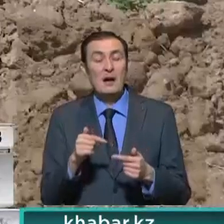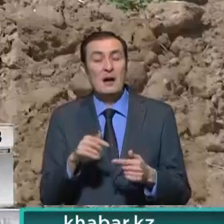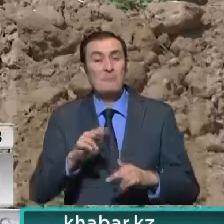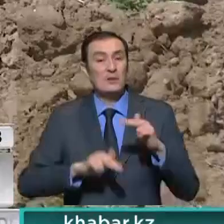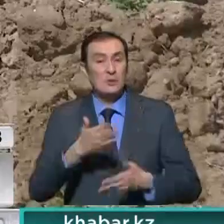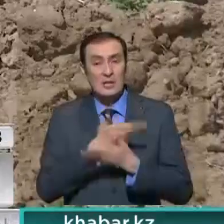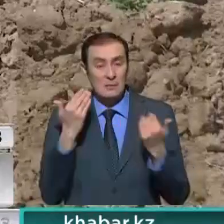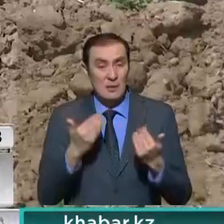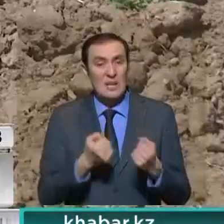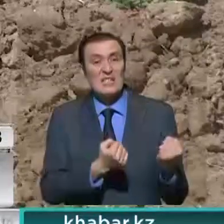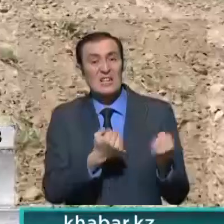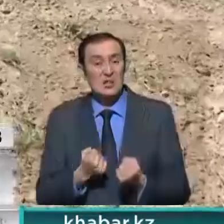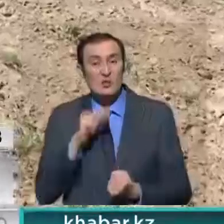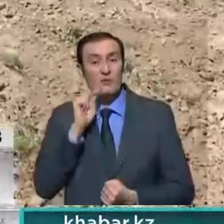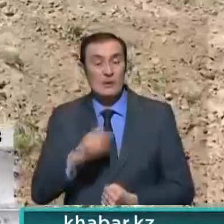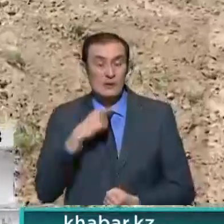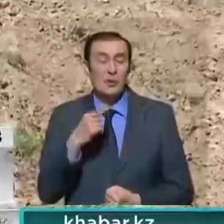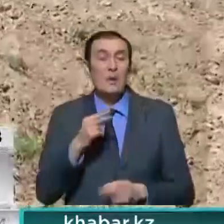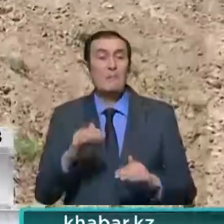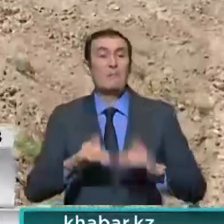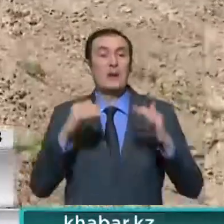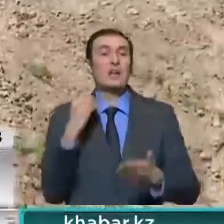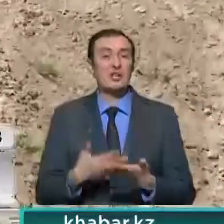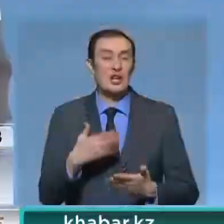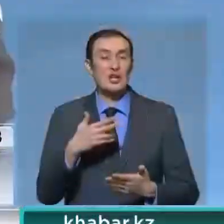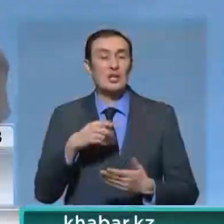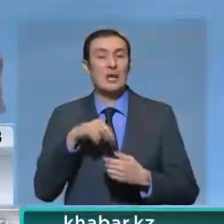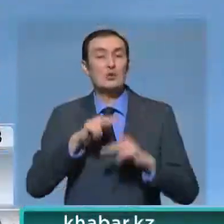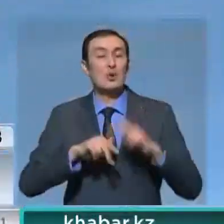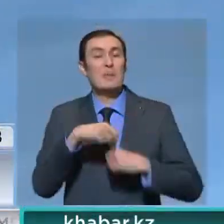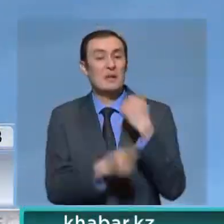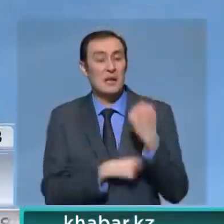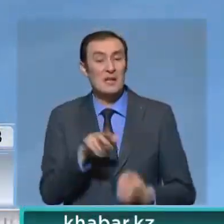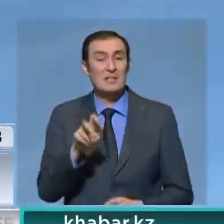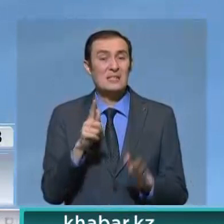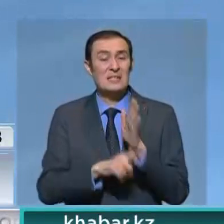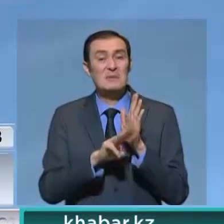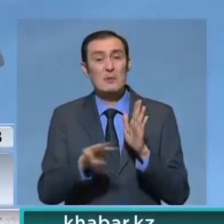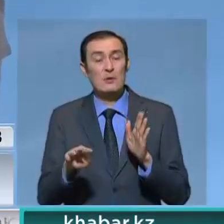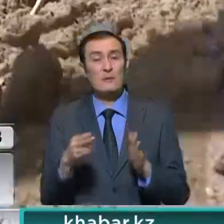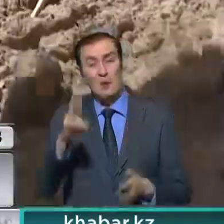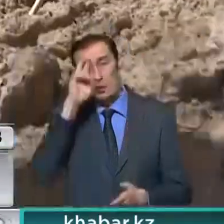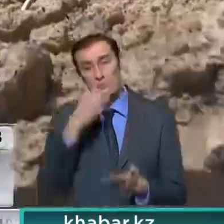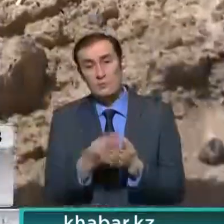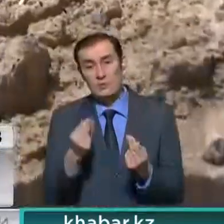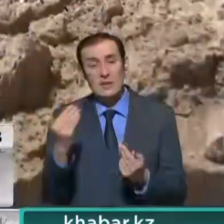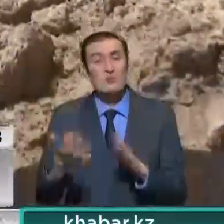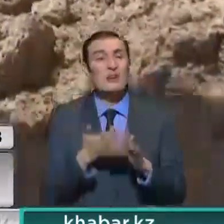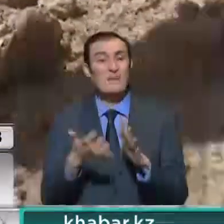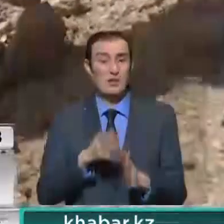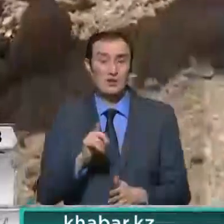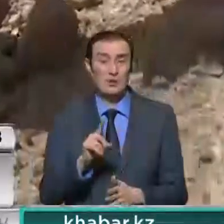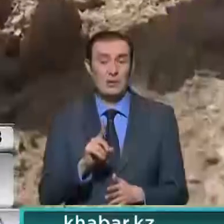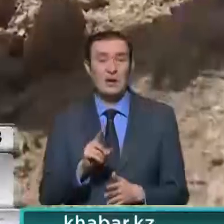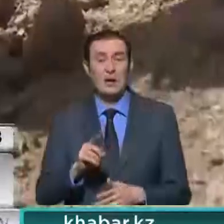задержку бизнесмен объяснил резким подорожанием цен на стройматериалы 370 миллионов бюджетных Денег ему не хватило